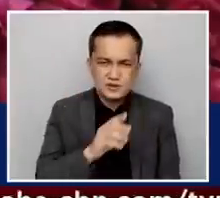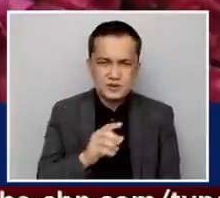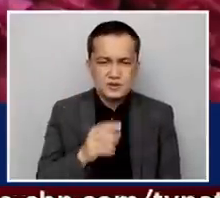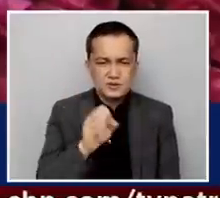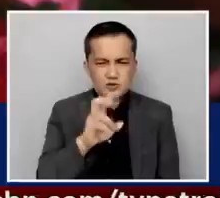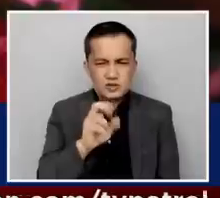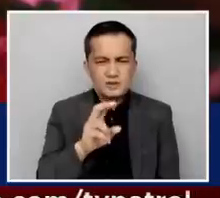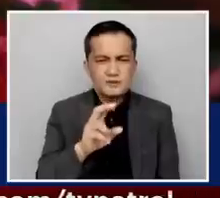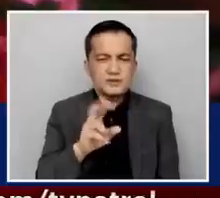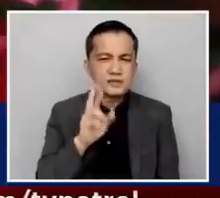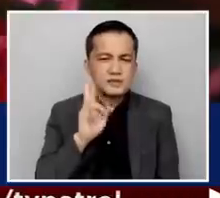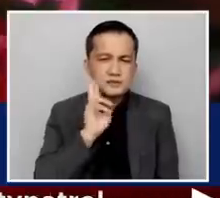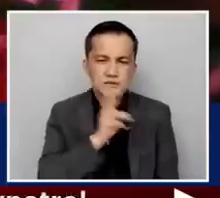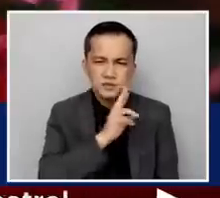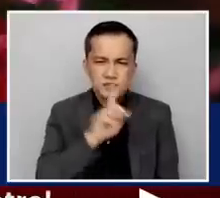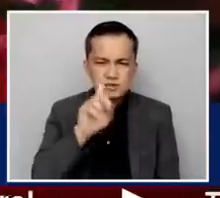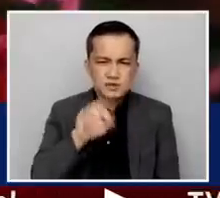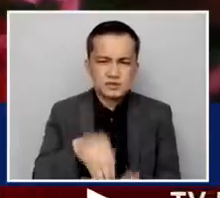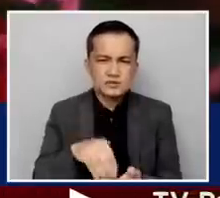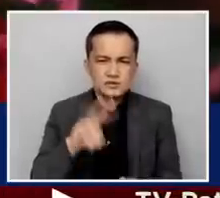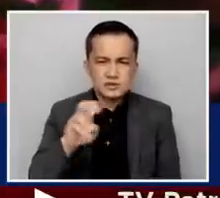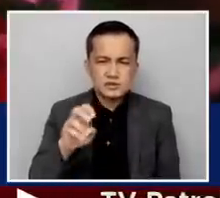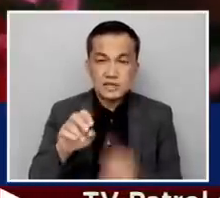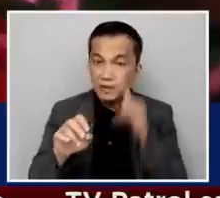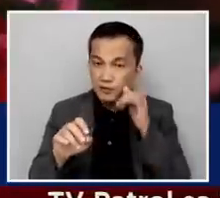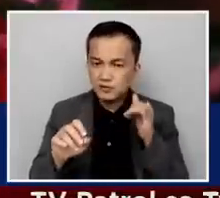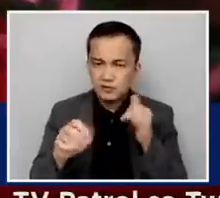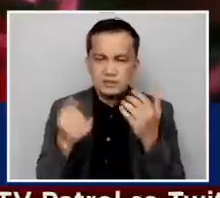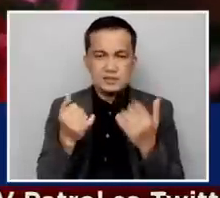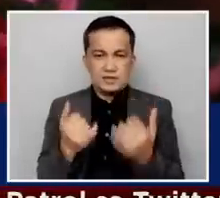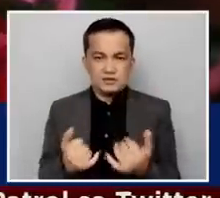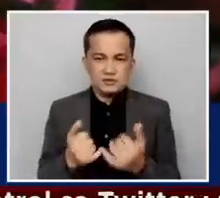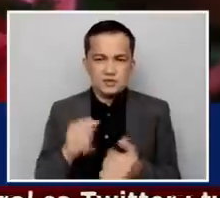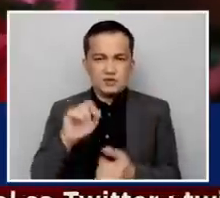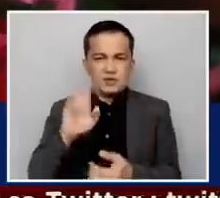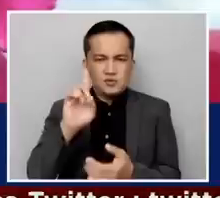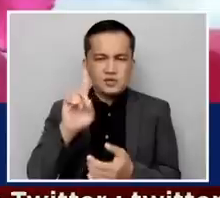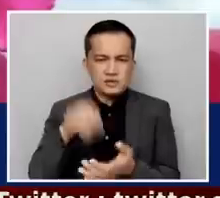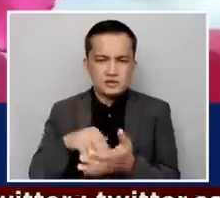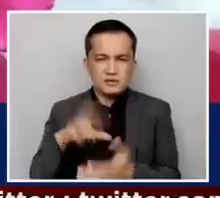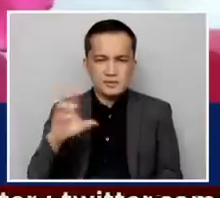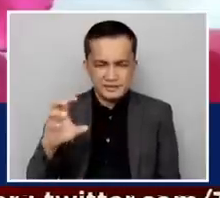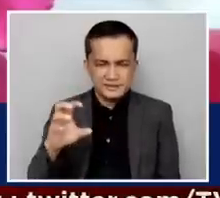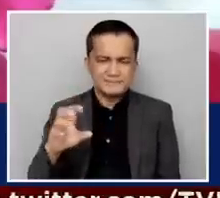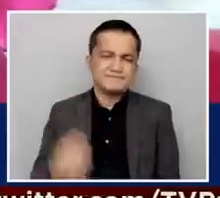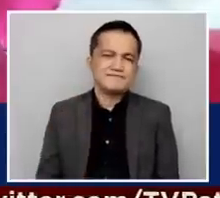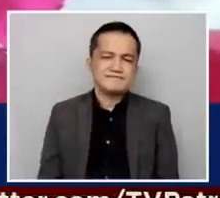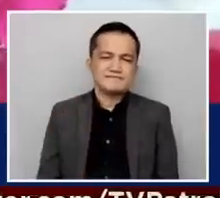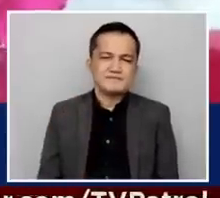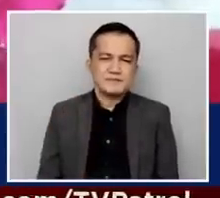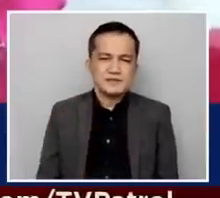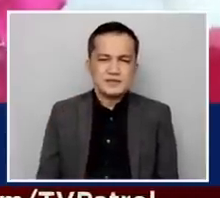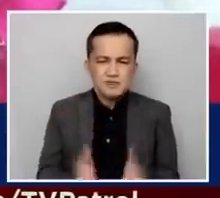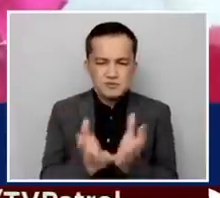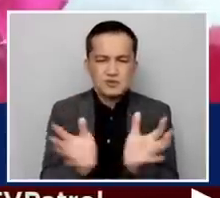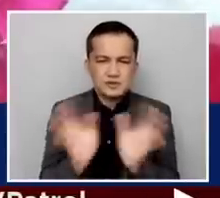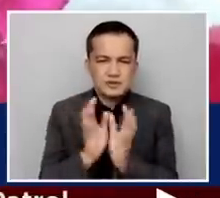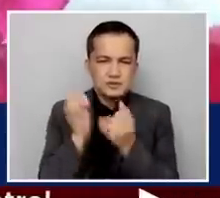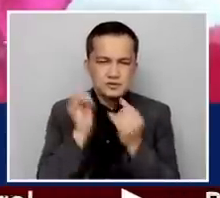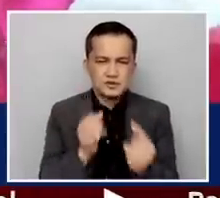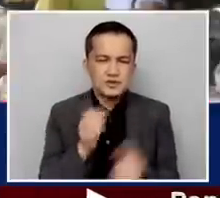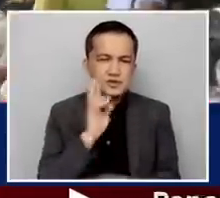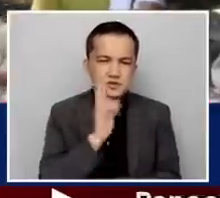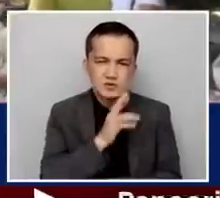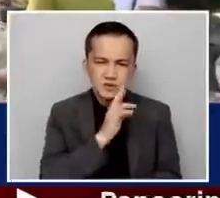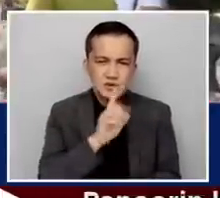local roses na 1,200 lang kahapon, ngayon 1,500 pesos na. Ang bouquet ng imported na roses